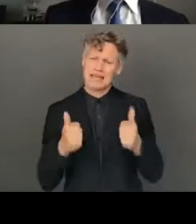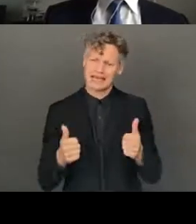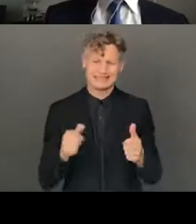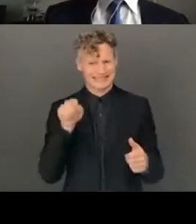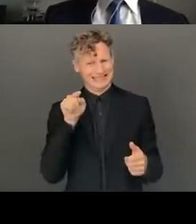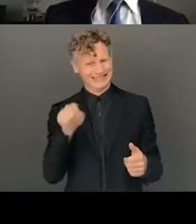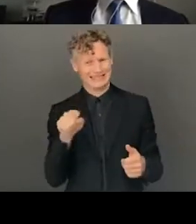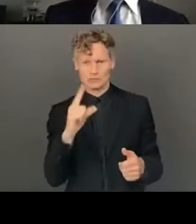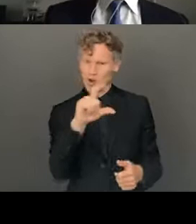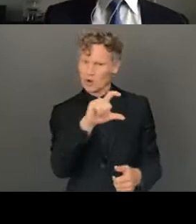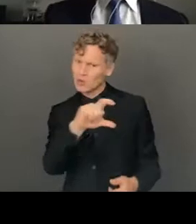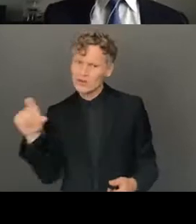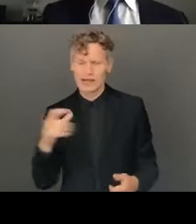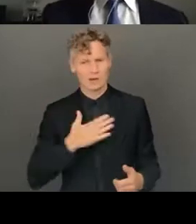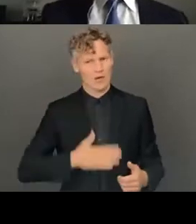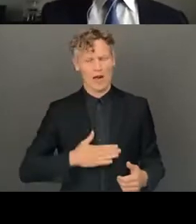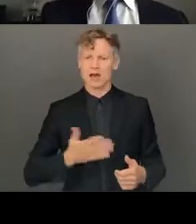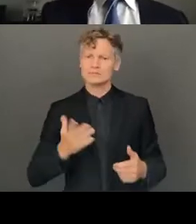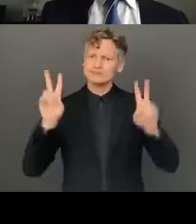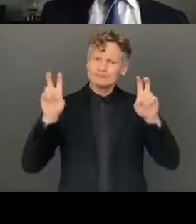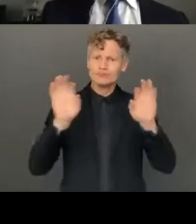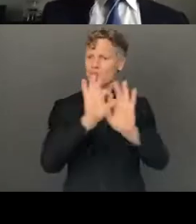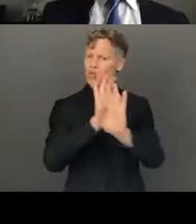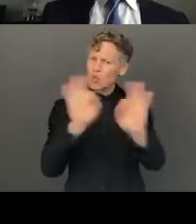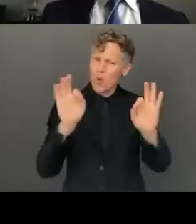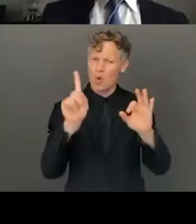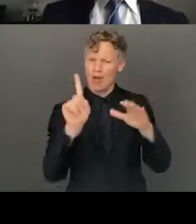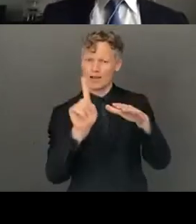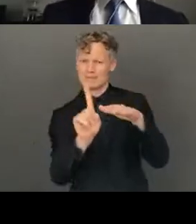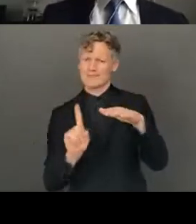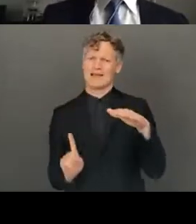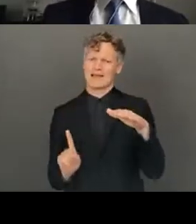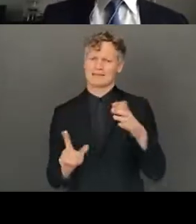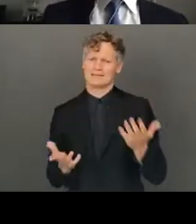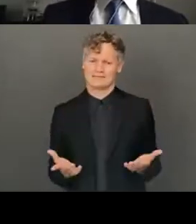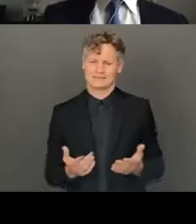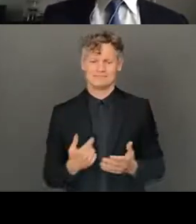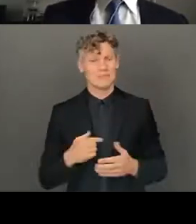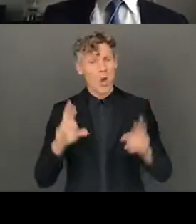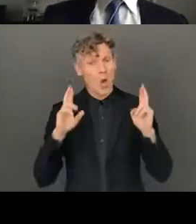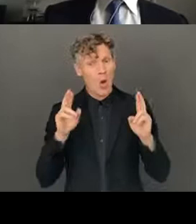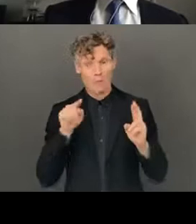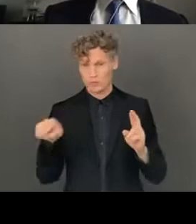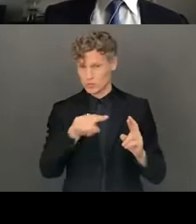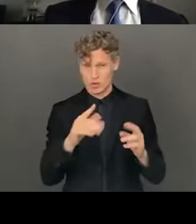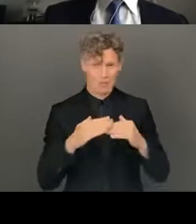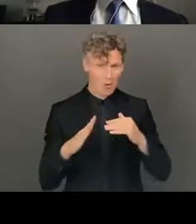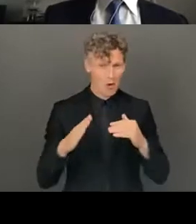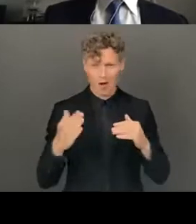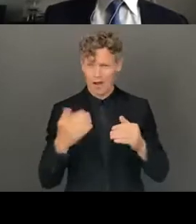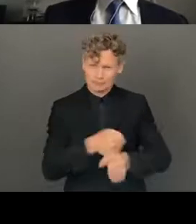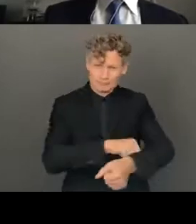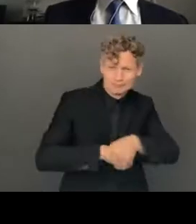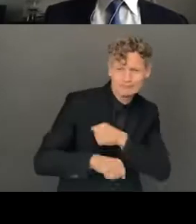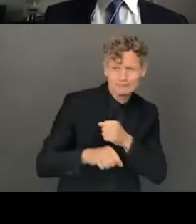internationale cherche cette semaine à ne laisser personne pour compte. J'espère que vous allez avoir de bonnes discussions cette semaine et vous allez participer de manière active dans la